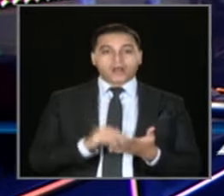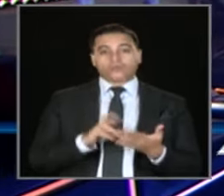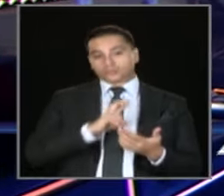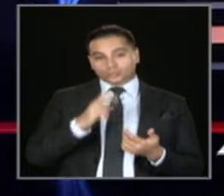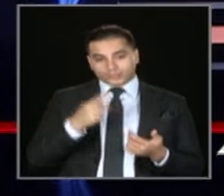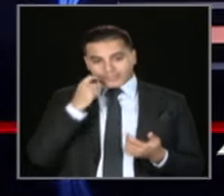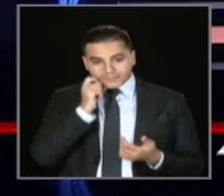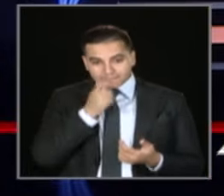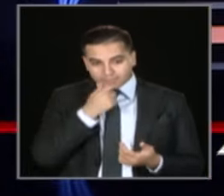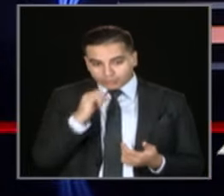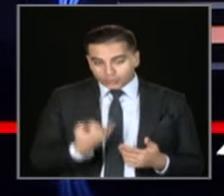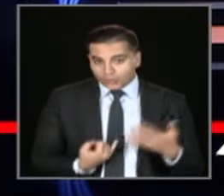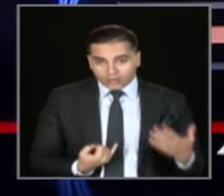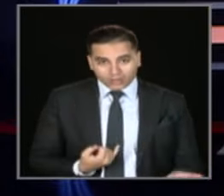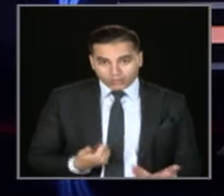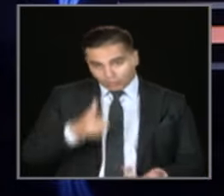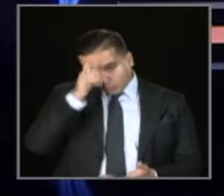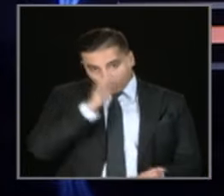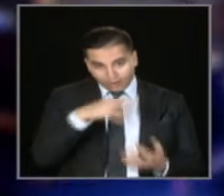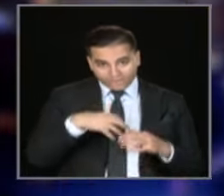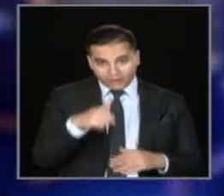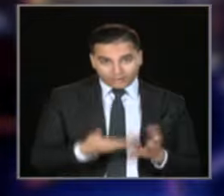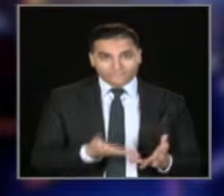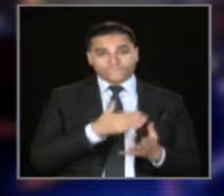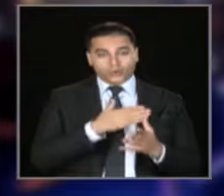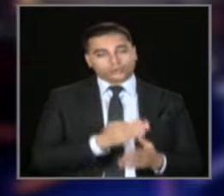نفرتيتي امتى الجوكر؟ جغرافيا. تمام، دوس على البازر.